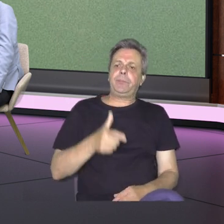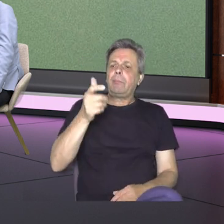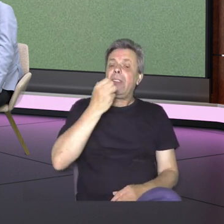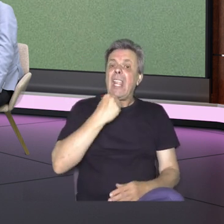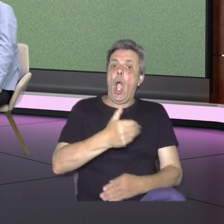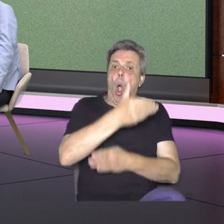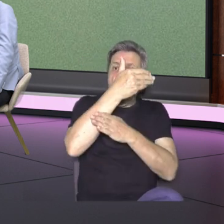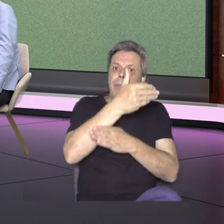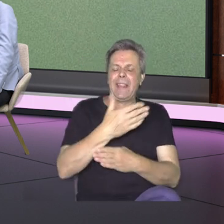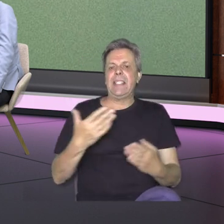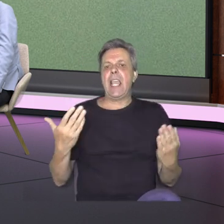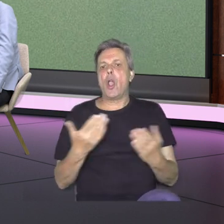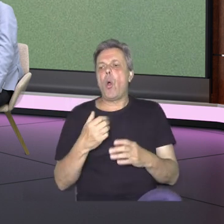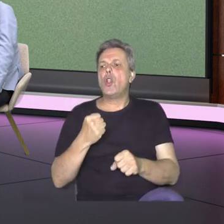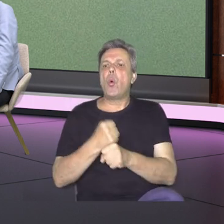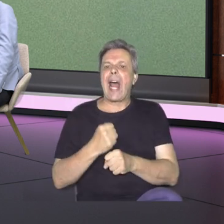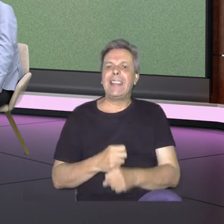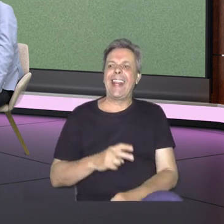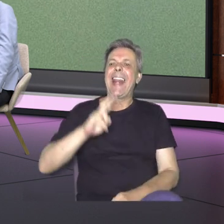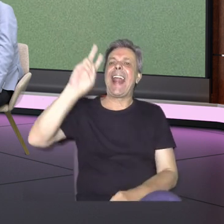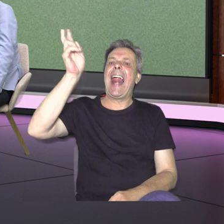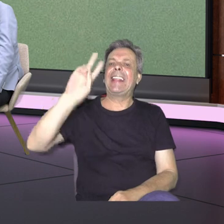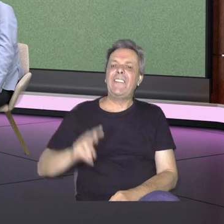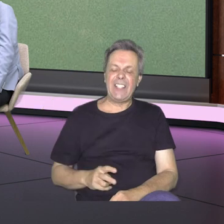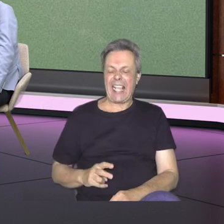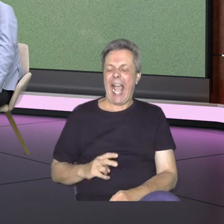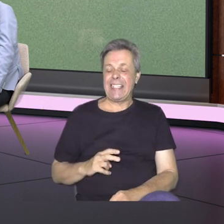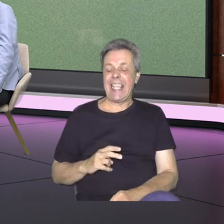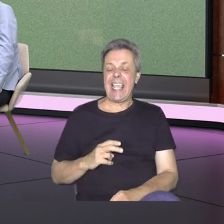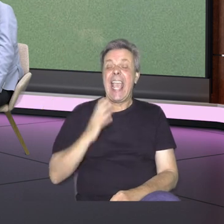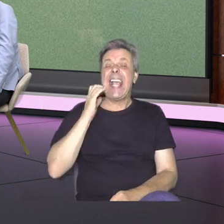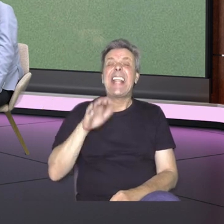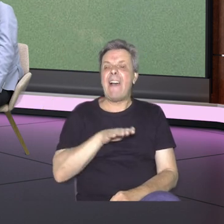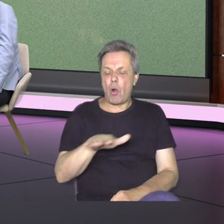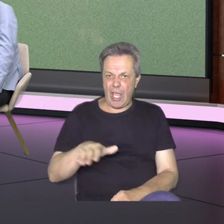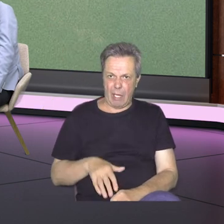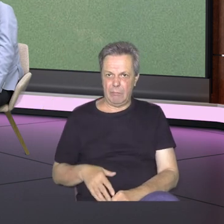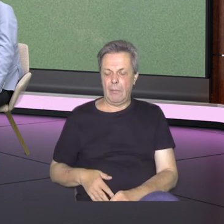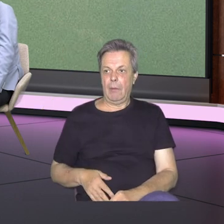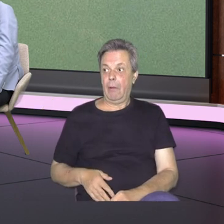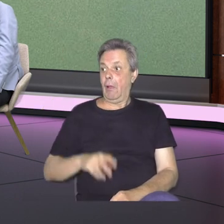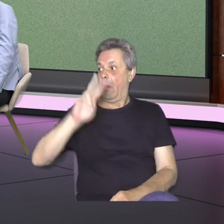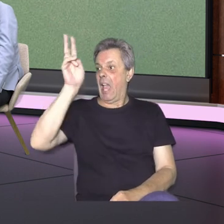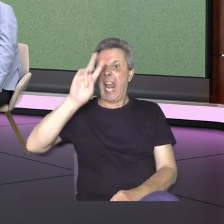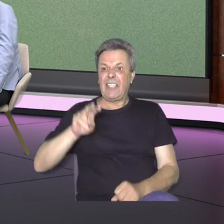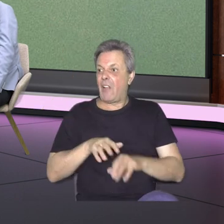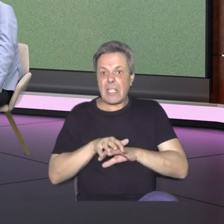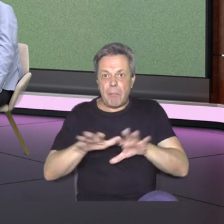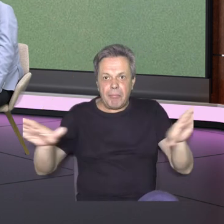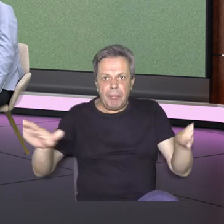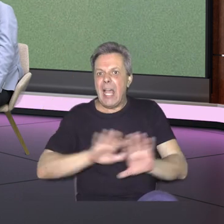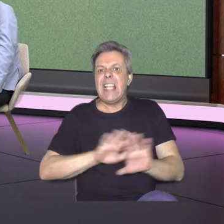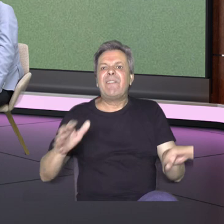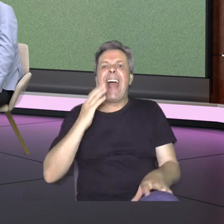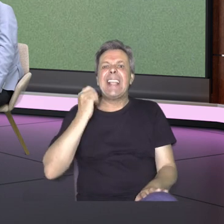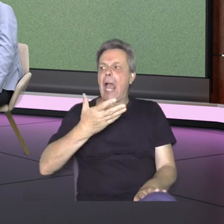ovi obrtnici koji su radili na elektrifikaciji Slavonije. Elektrifikacija je završena,